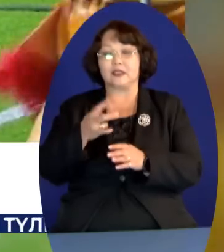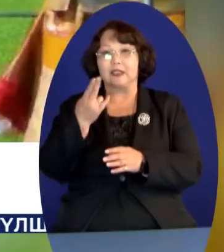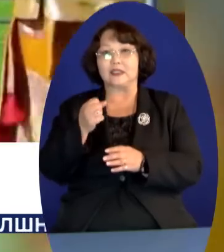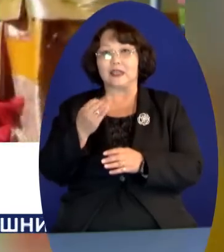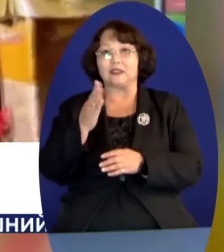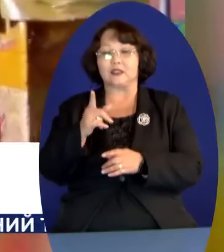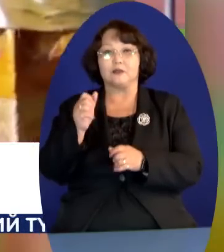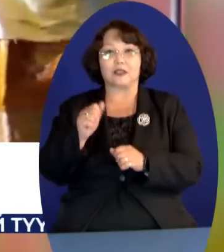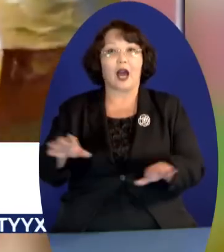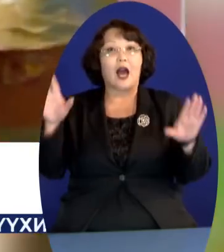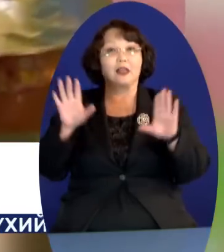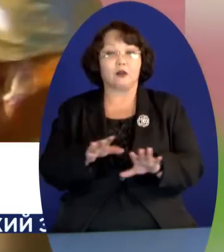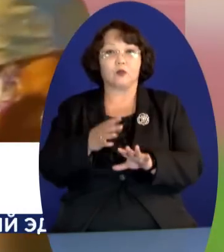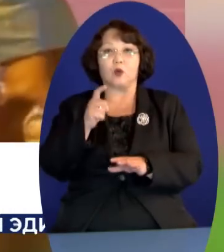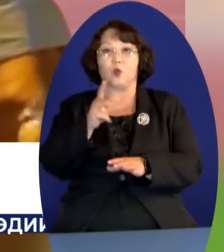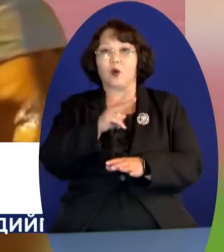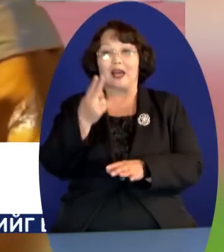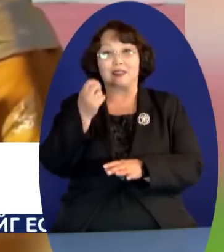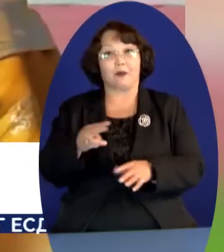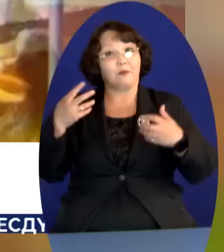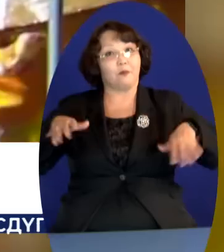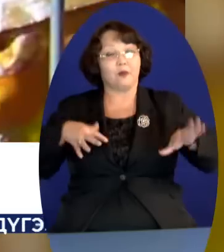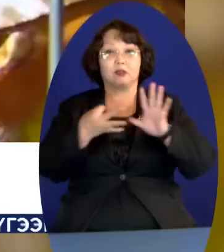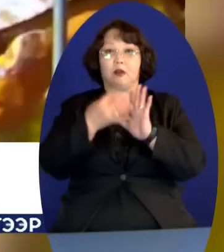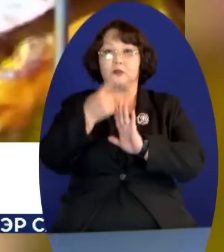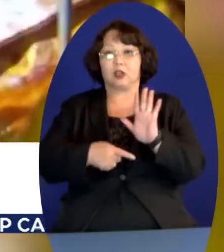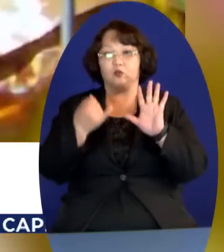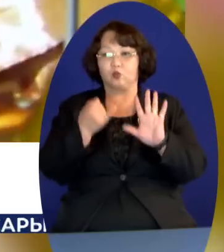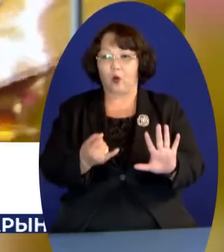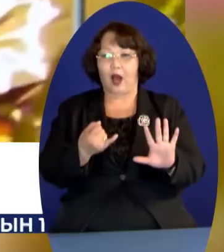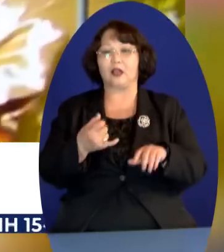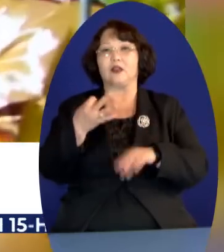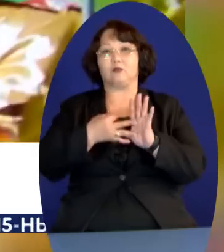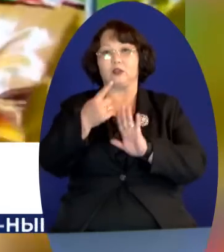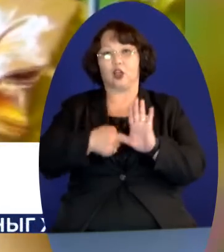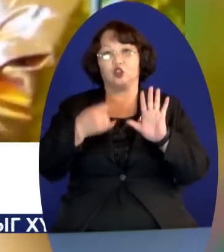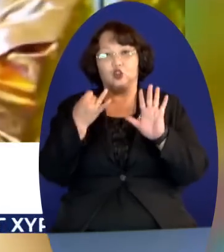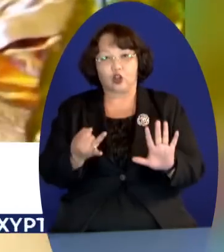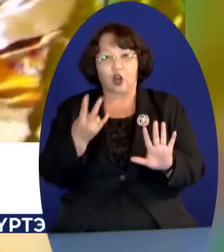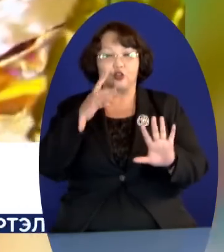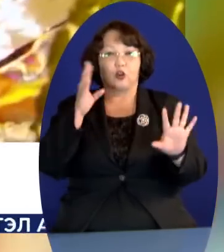наадам хүрээ цамын ёслолыг 8-р сарын 6-нд 7-ны өдрүүдэд зохион байгуулахаар төлөвлөжээ.